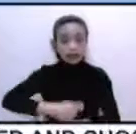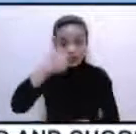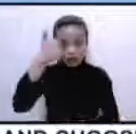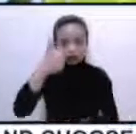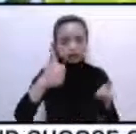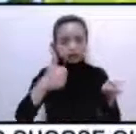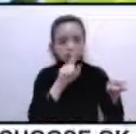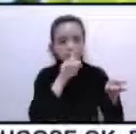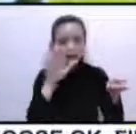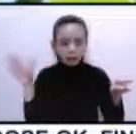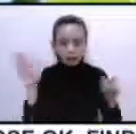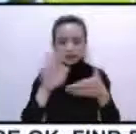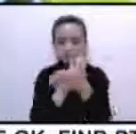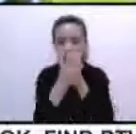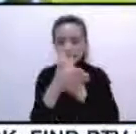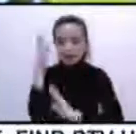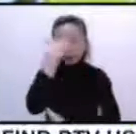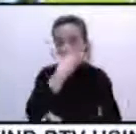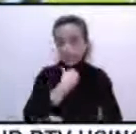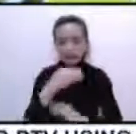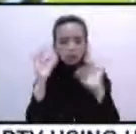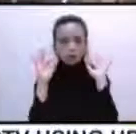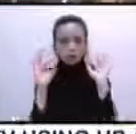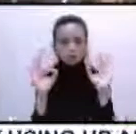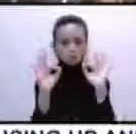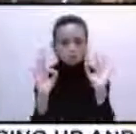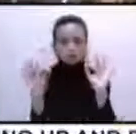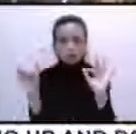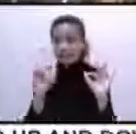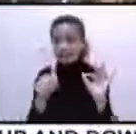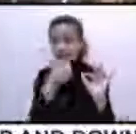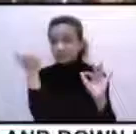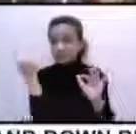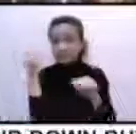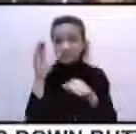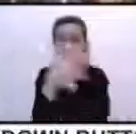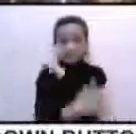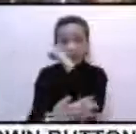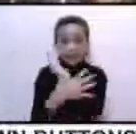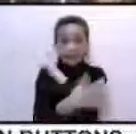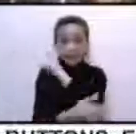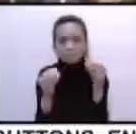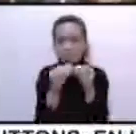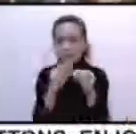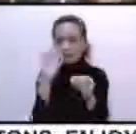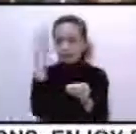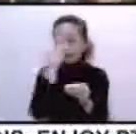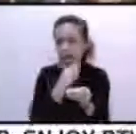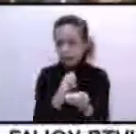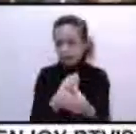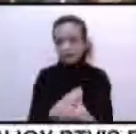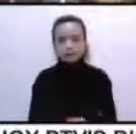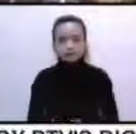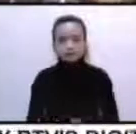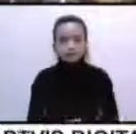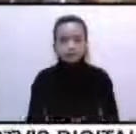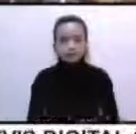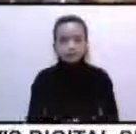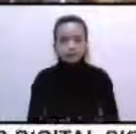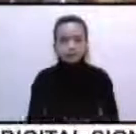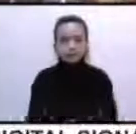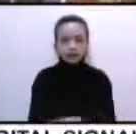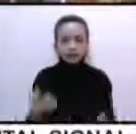at gagawin aniyang world-class ang mosque gaya sa ibang bansa. Mas papagandahin pa natin to kaysa Grand Mosque